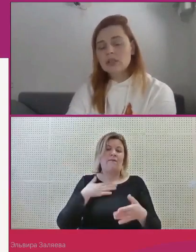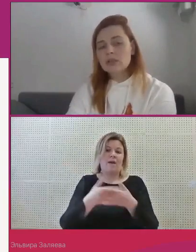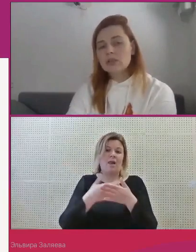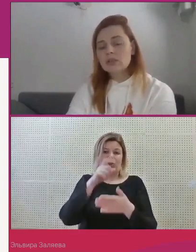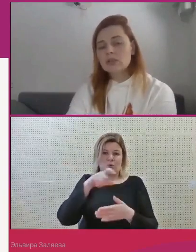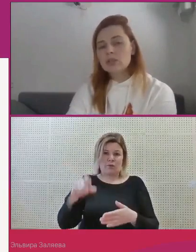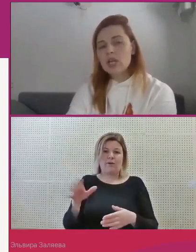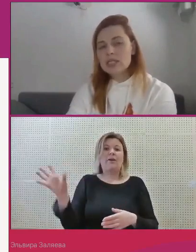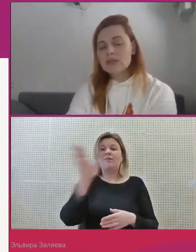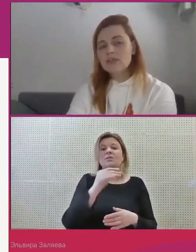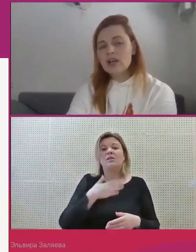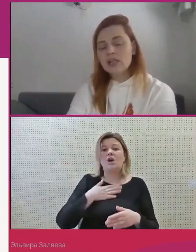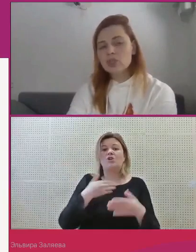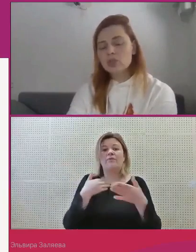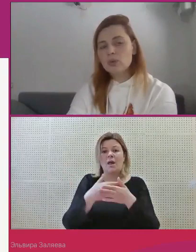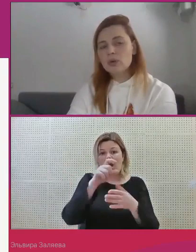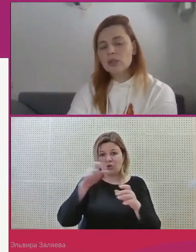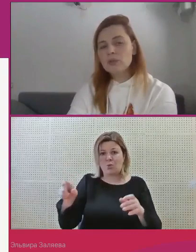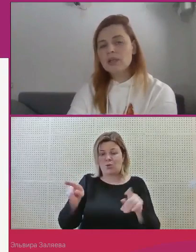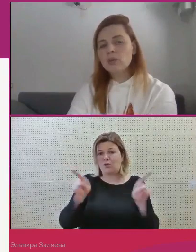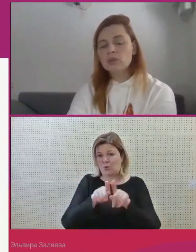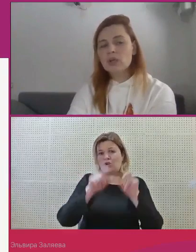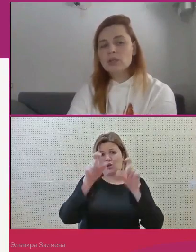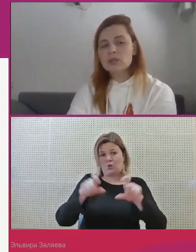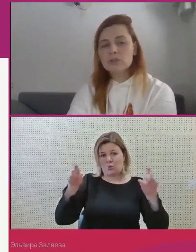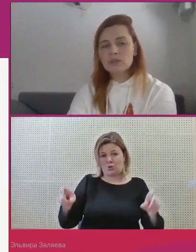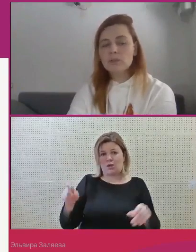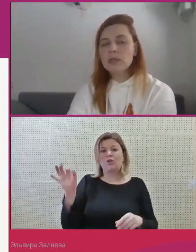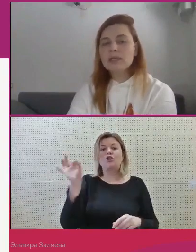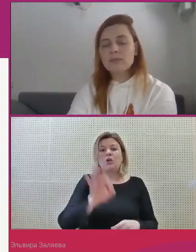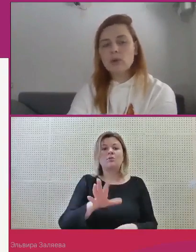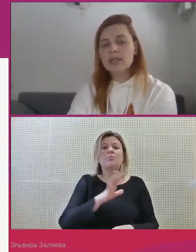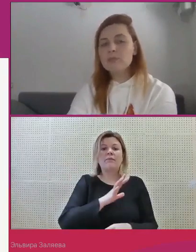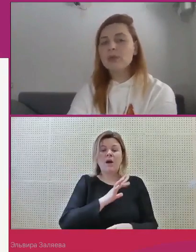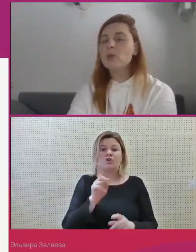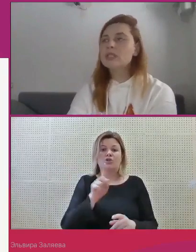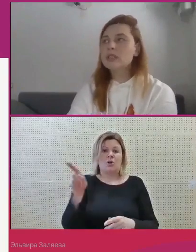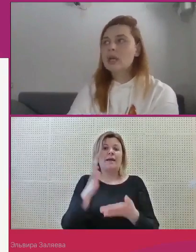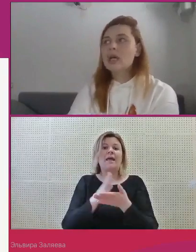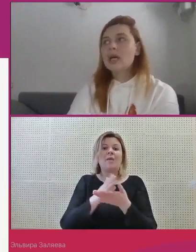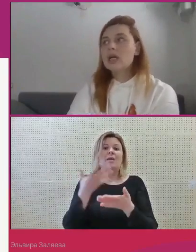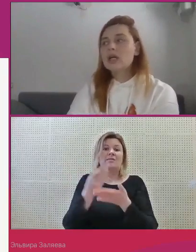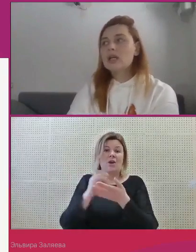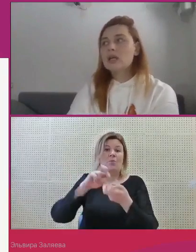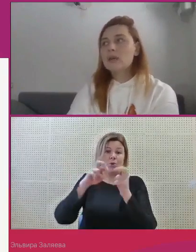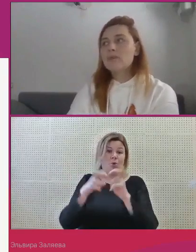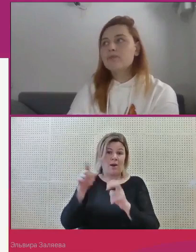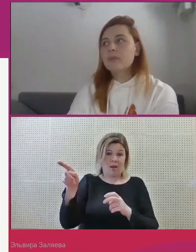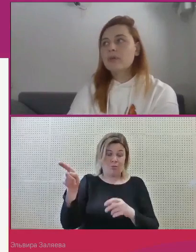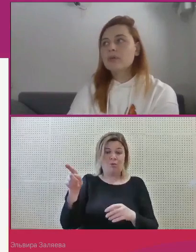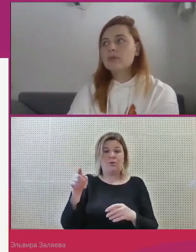и часто бывает, что, имея какую-то собственную проблему, они приходят